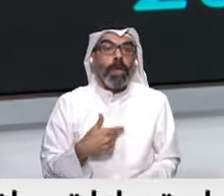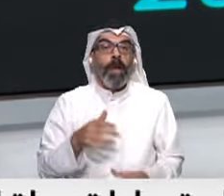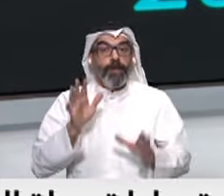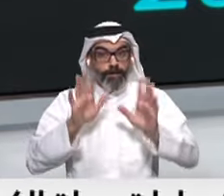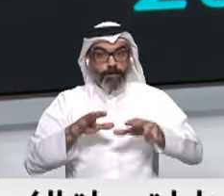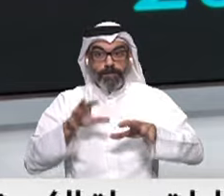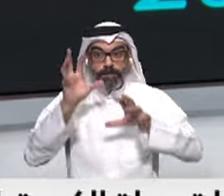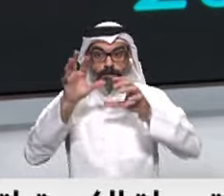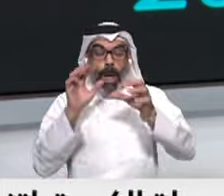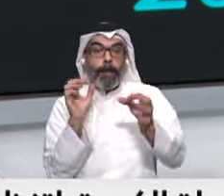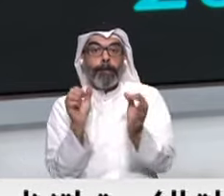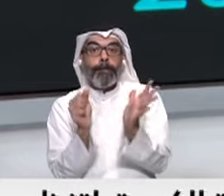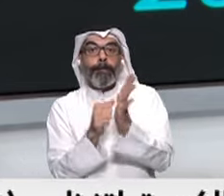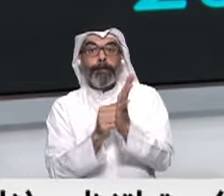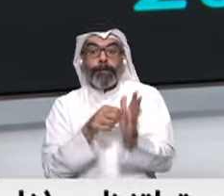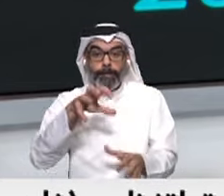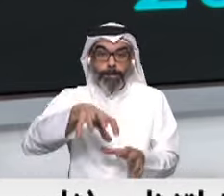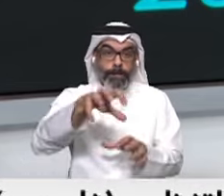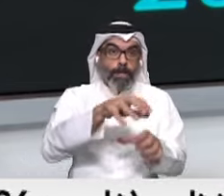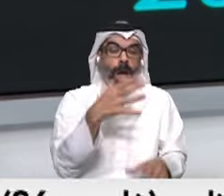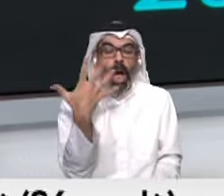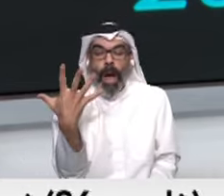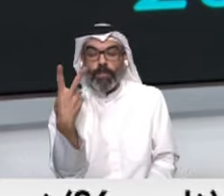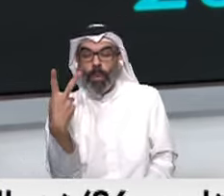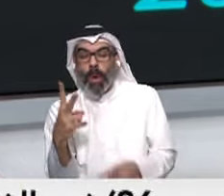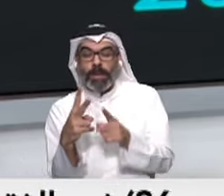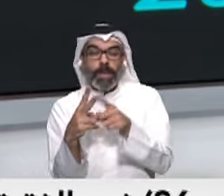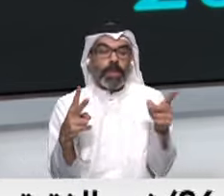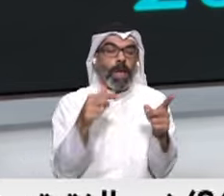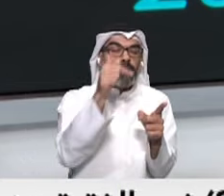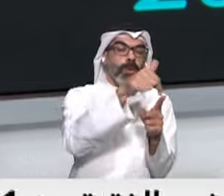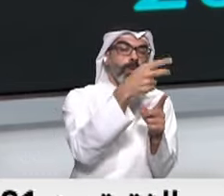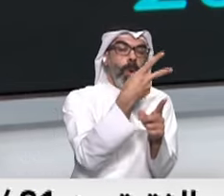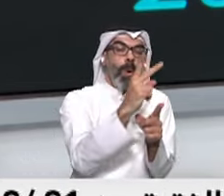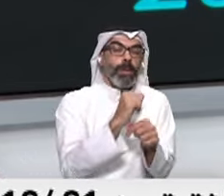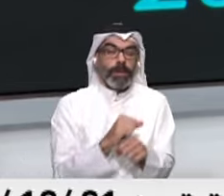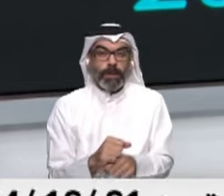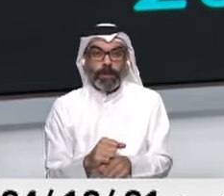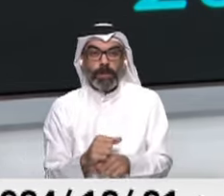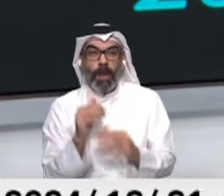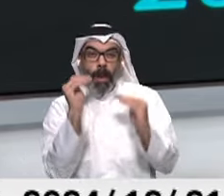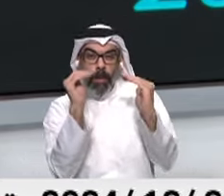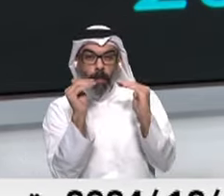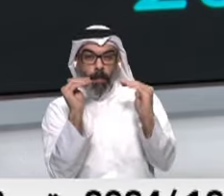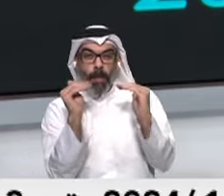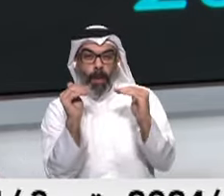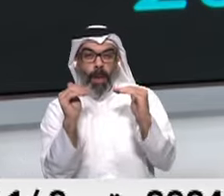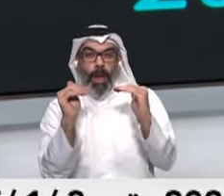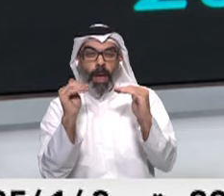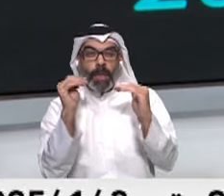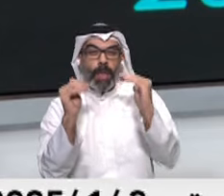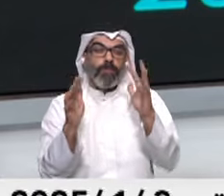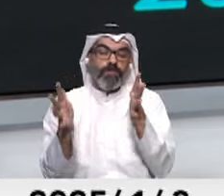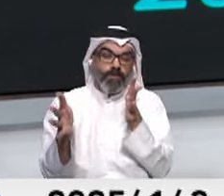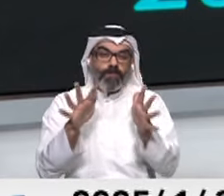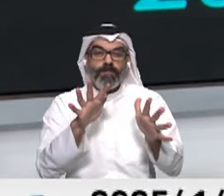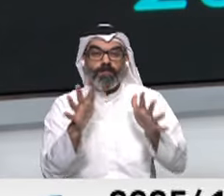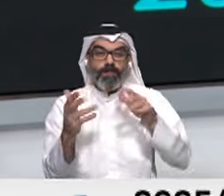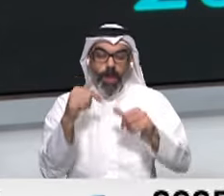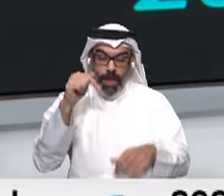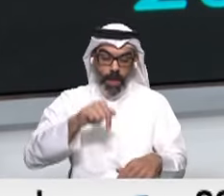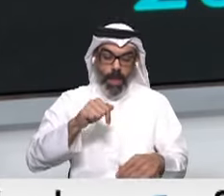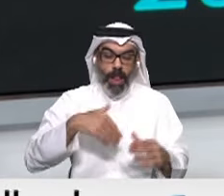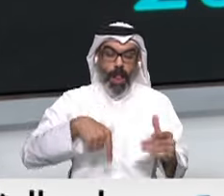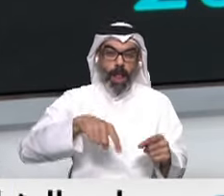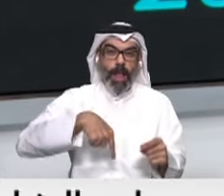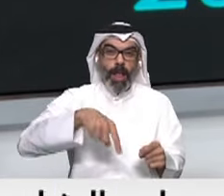المناطق السكنيه تتراوح ما بين ال 25 الى ال 26 درجه مئويه وهي درجه الحراره المعتدله خلال هذه الفتره